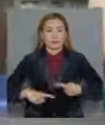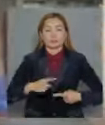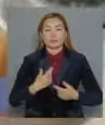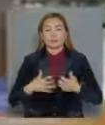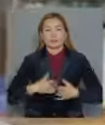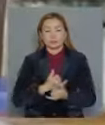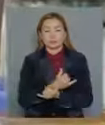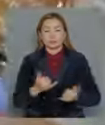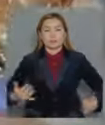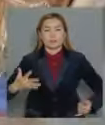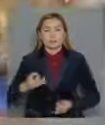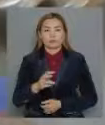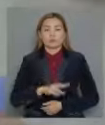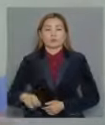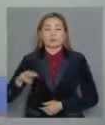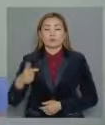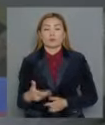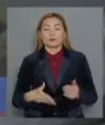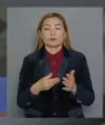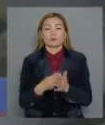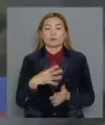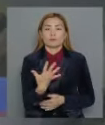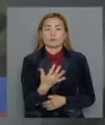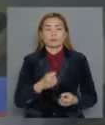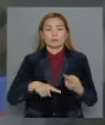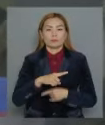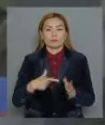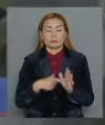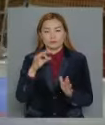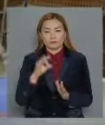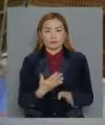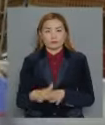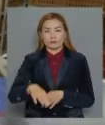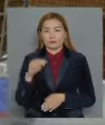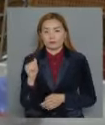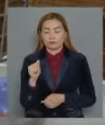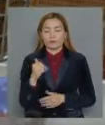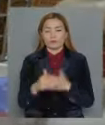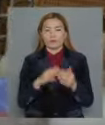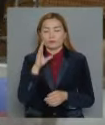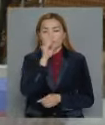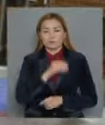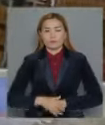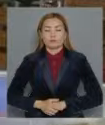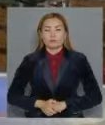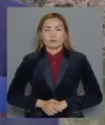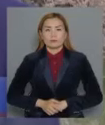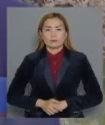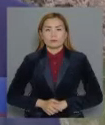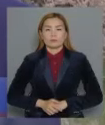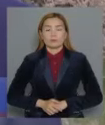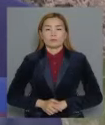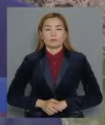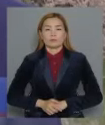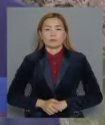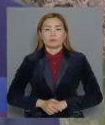несие беруге 500 миллион теңге бөлініп, 45 кәсіпкер 7%-мен несие алып, өз кәсіптерін бастаған. Бұл ауылдық